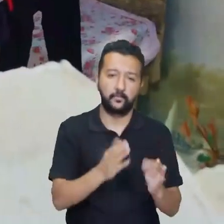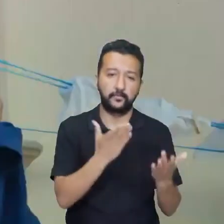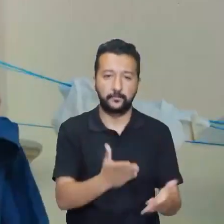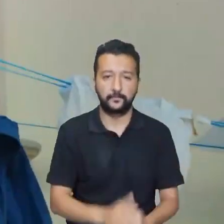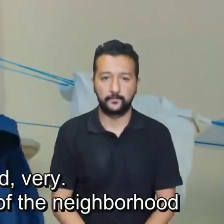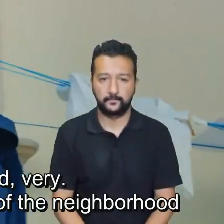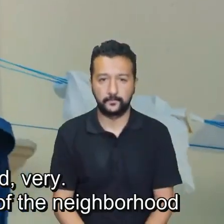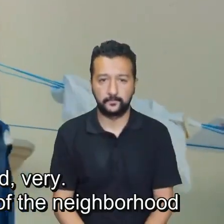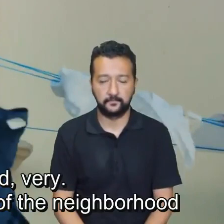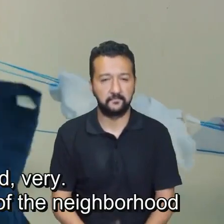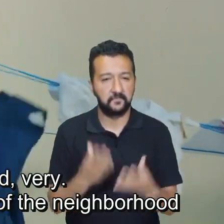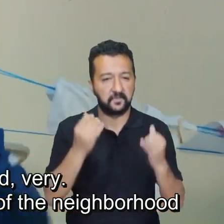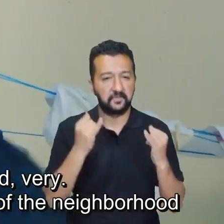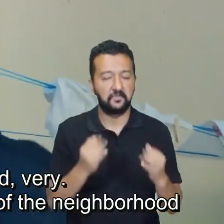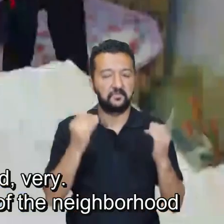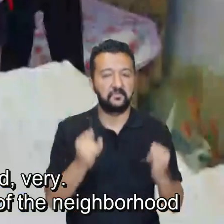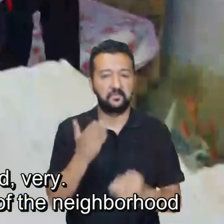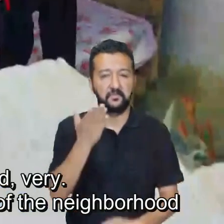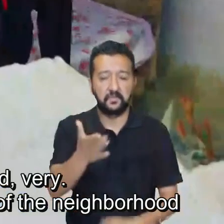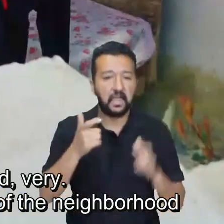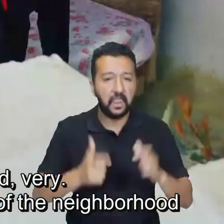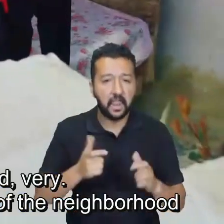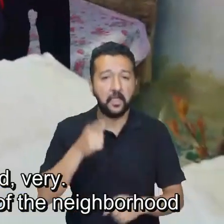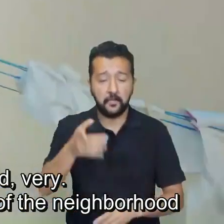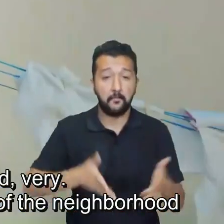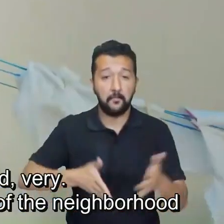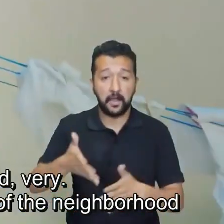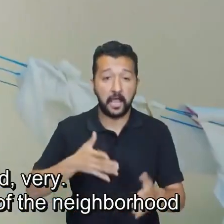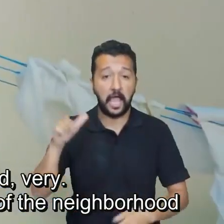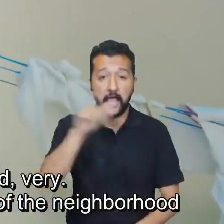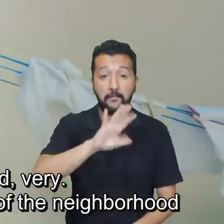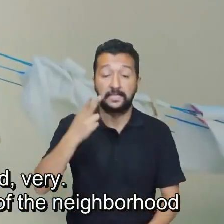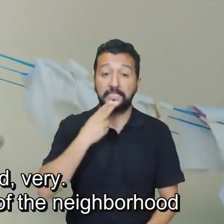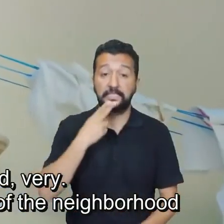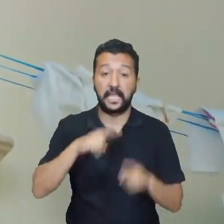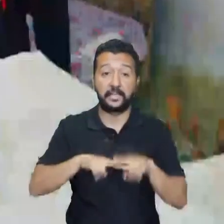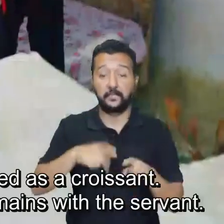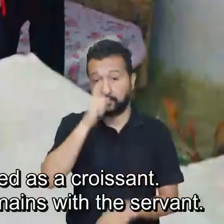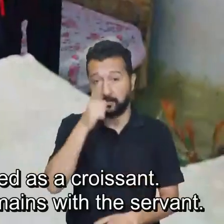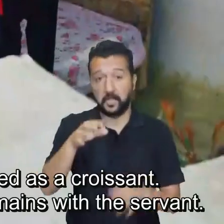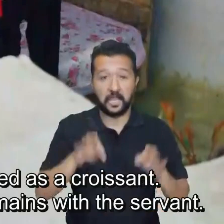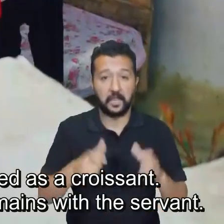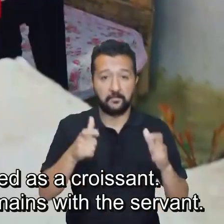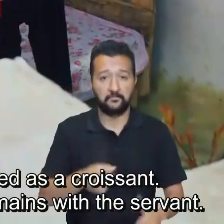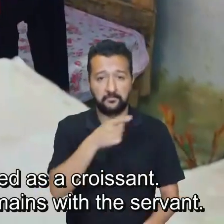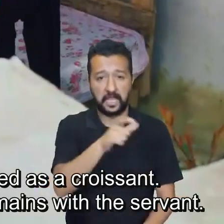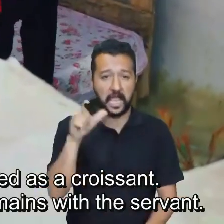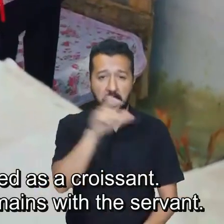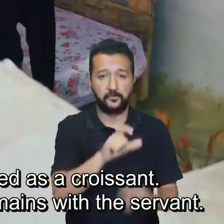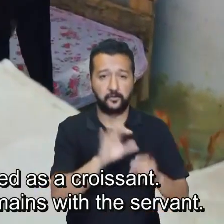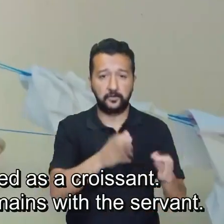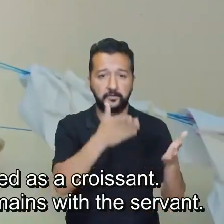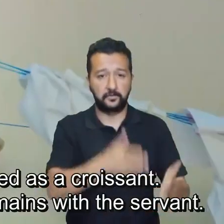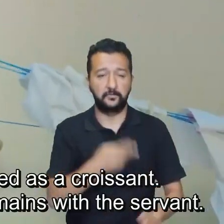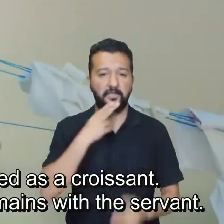ervahını. Çok kötü, çok. Nerede mahallenin ay parçası Adile Sultan? Nerede bu ay çöreği